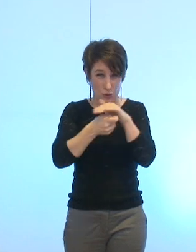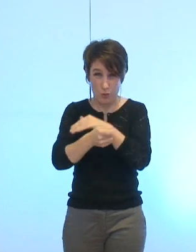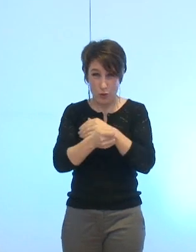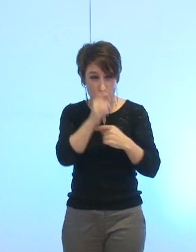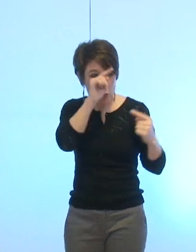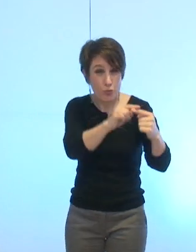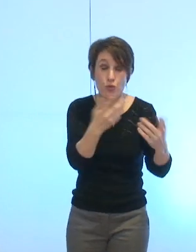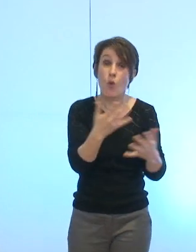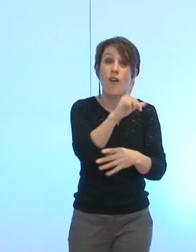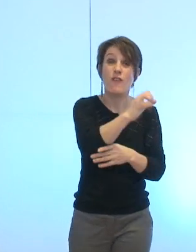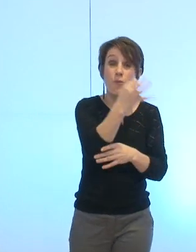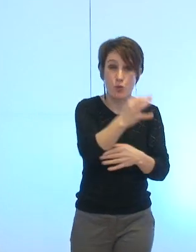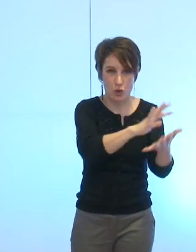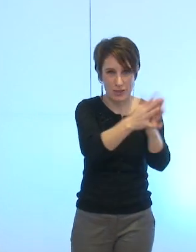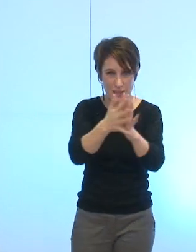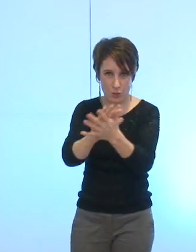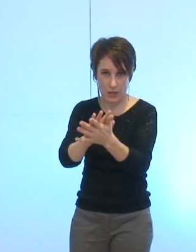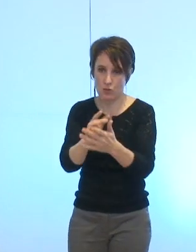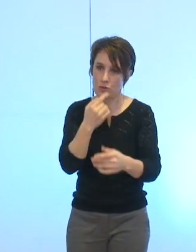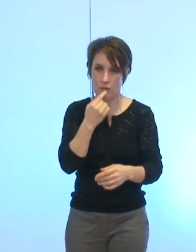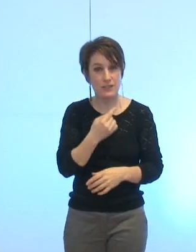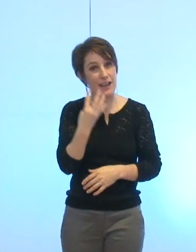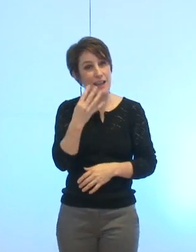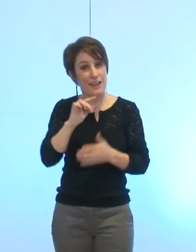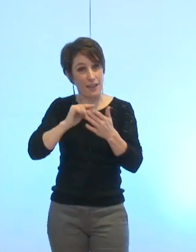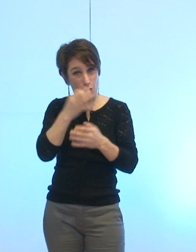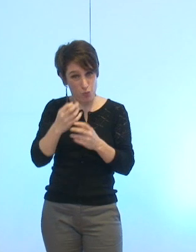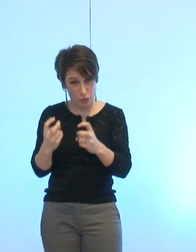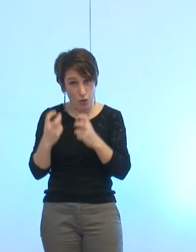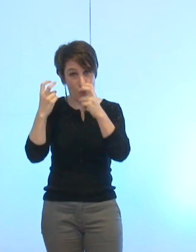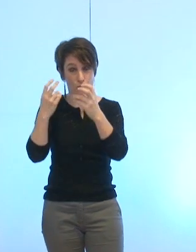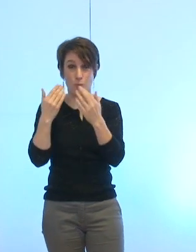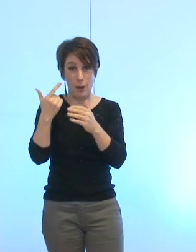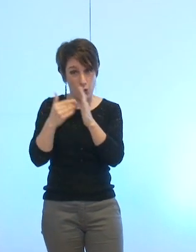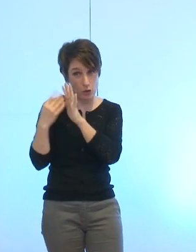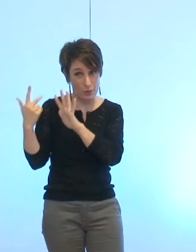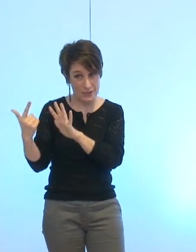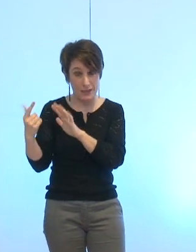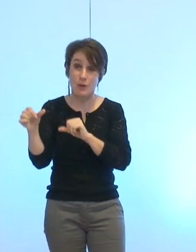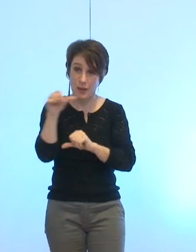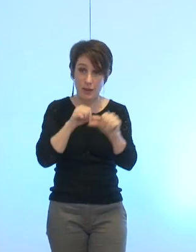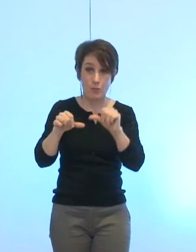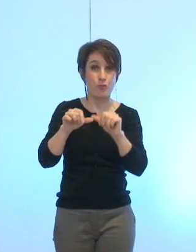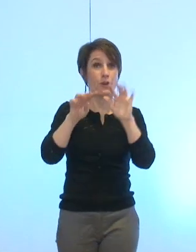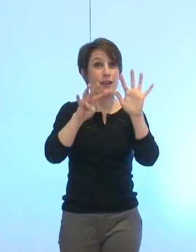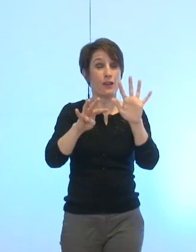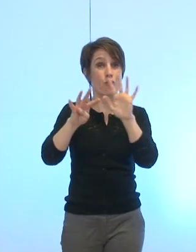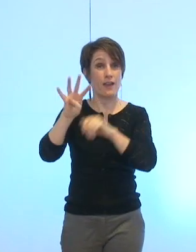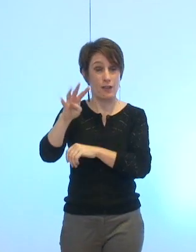c'est 4 points de plus 2007 et cela s'accompagne d'une baisse de 14% du nombre d'associations